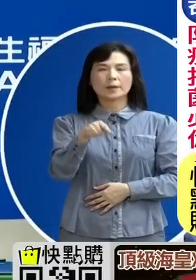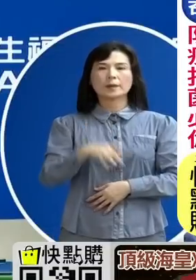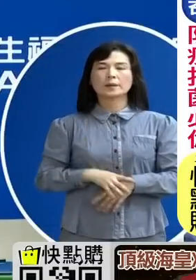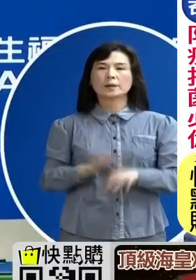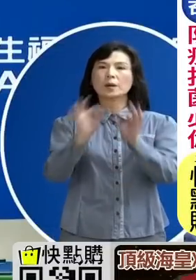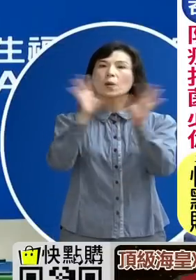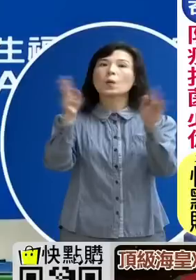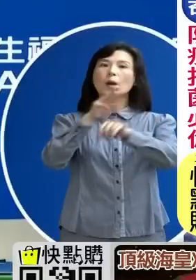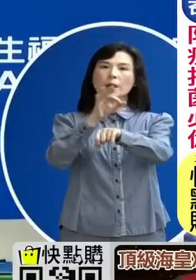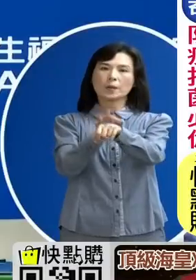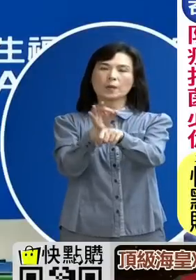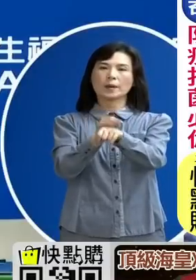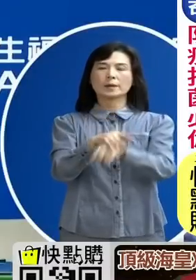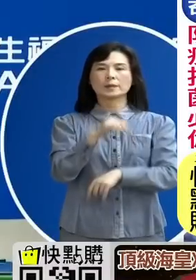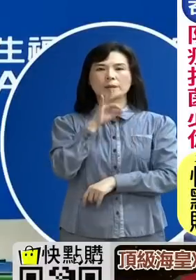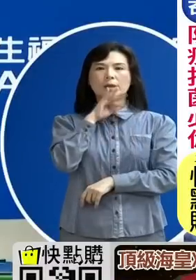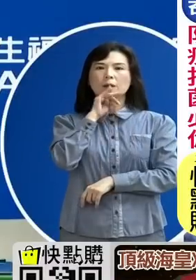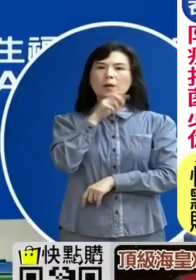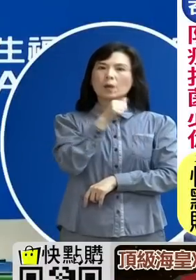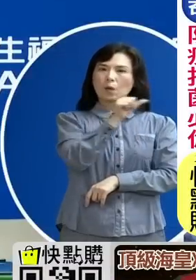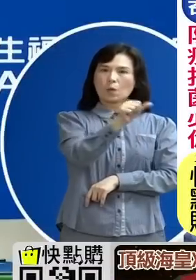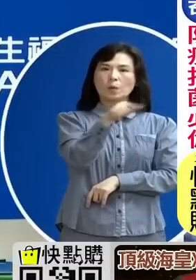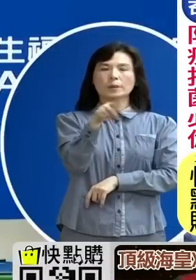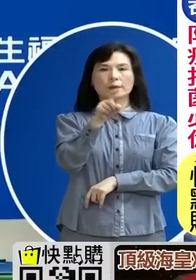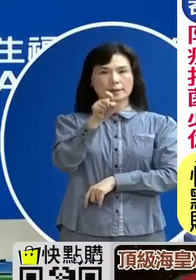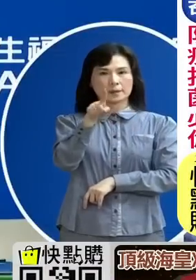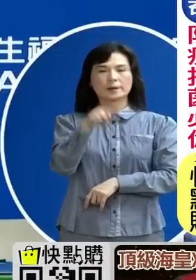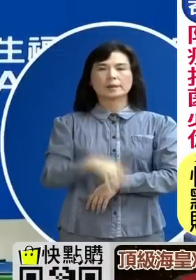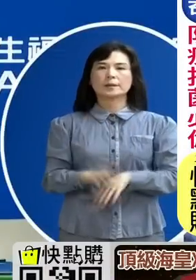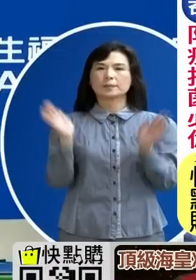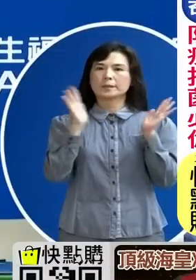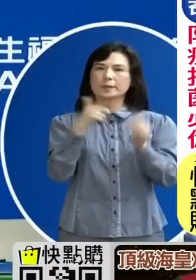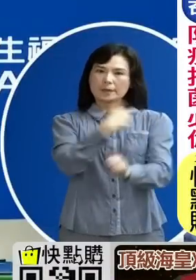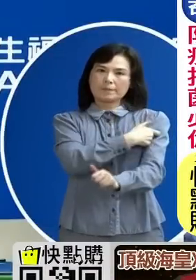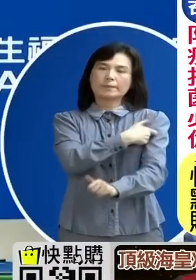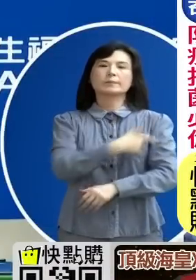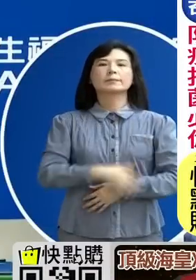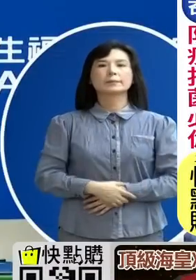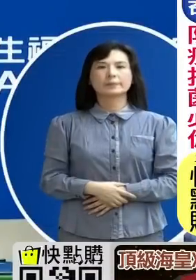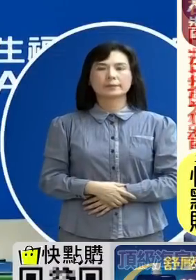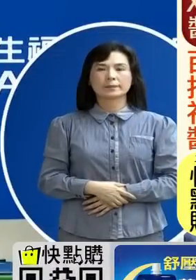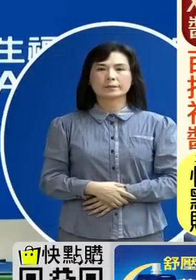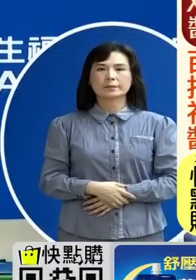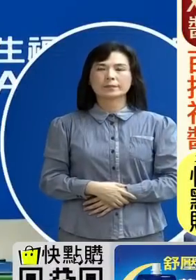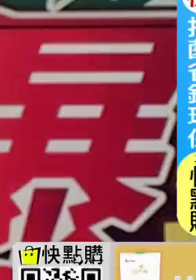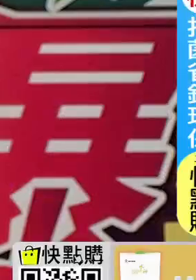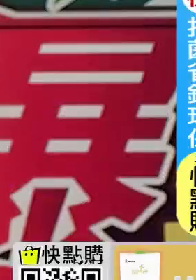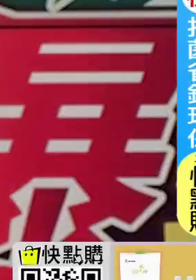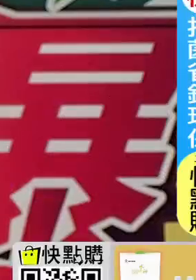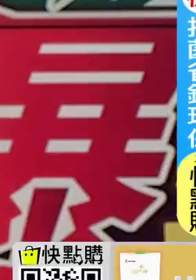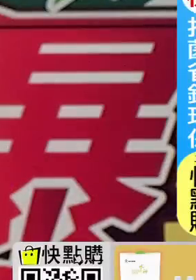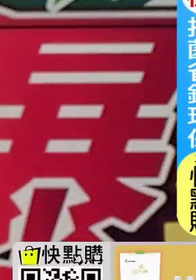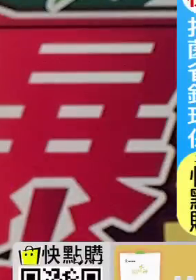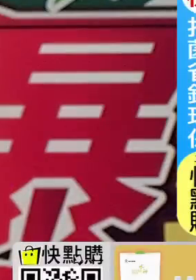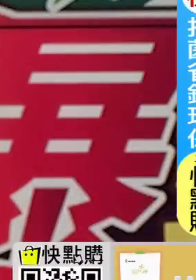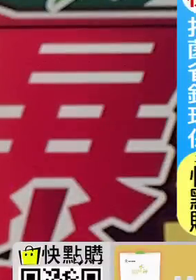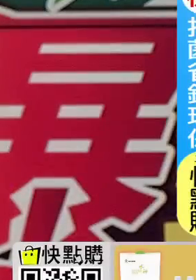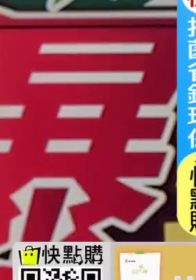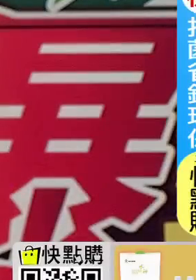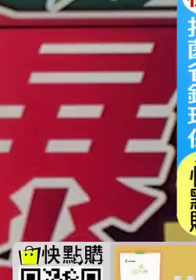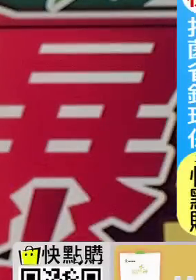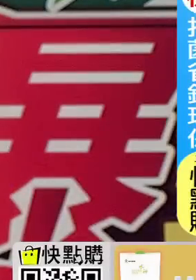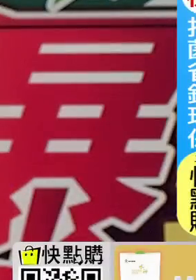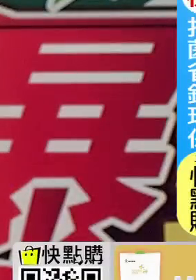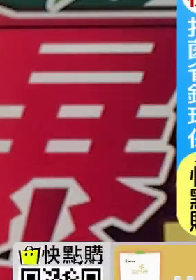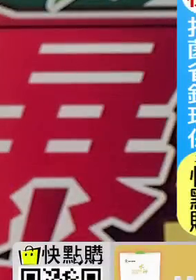生，从高端，再到罗氏，哪一个不是跟民进党有关系就没关系？ 那罗氏呢？罗氏快筛呢？